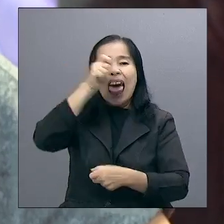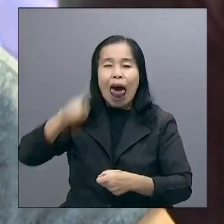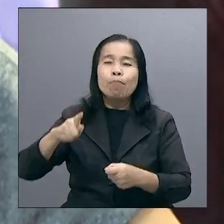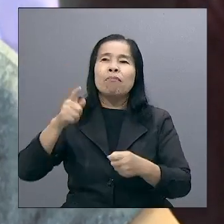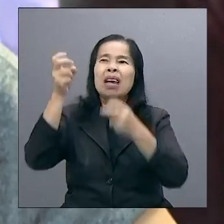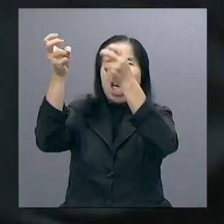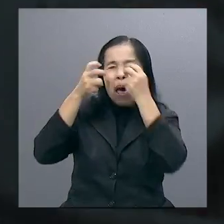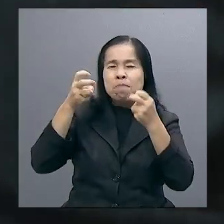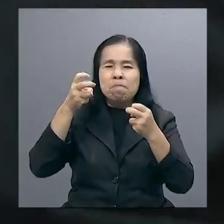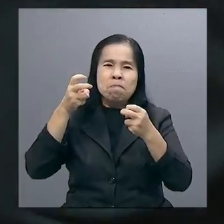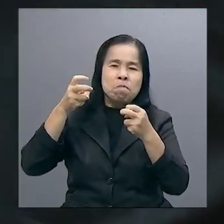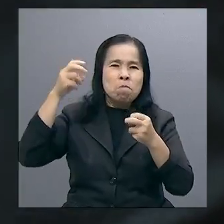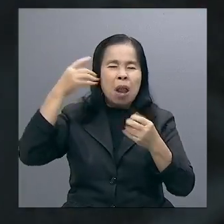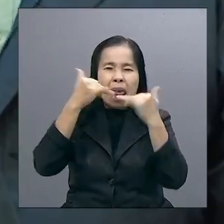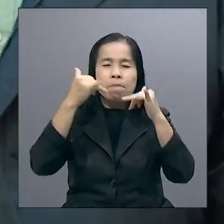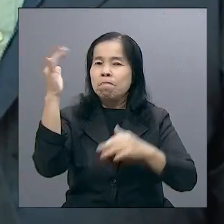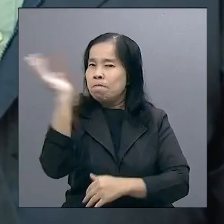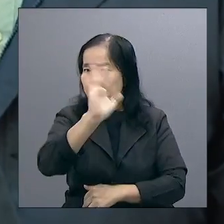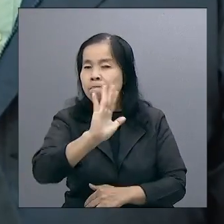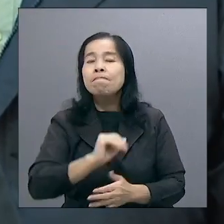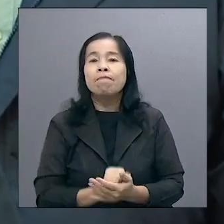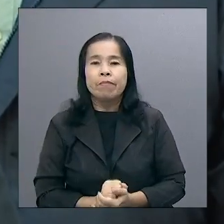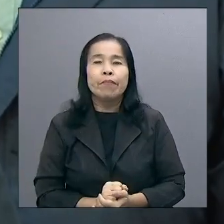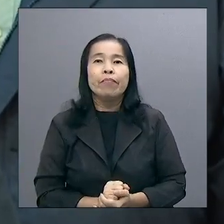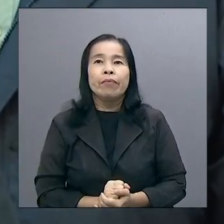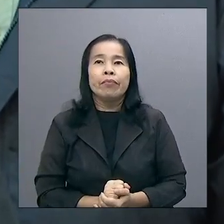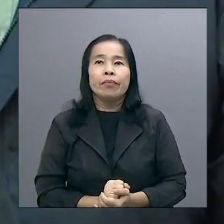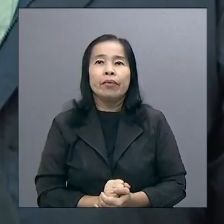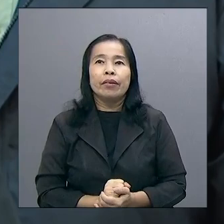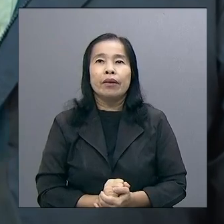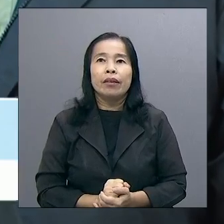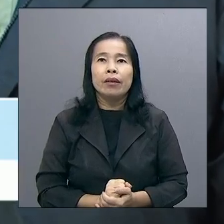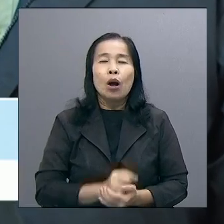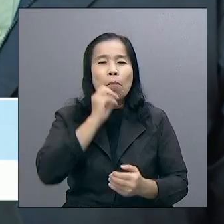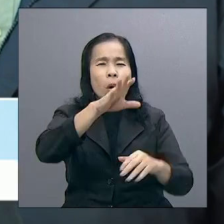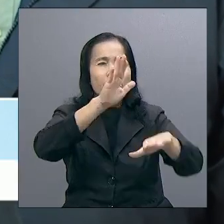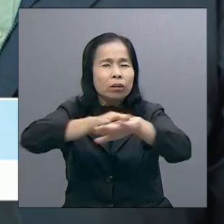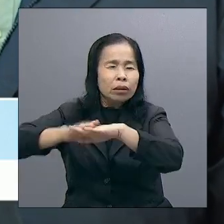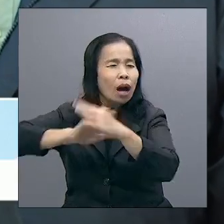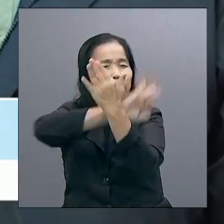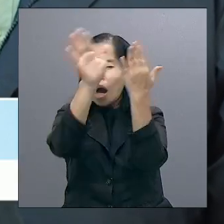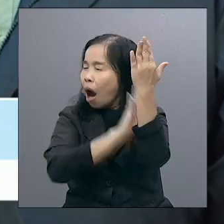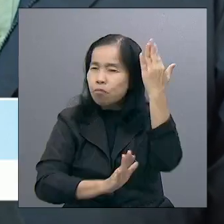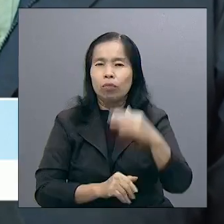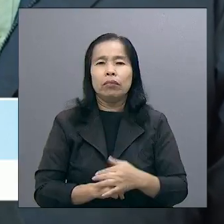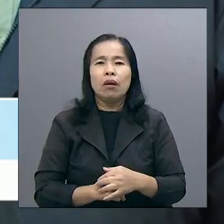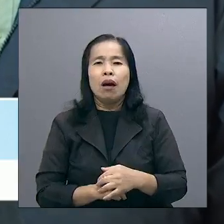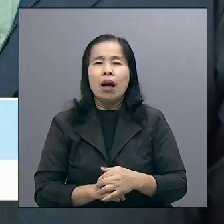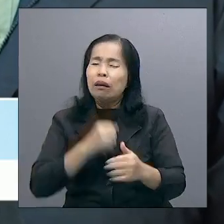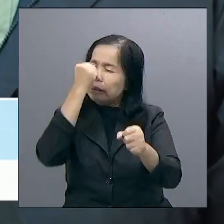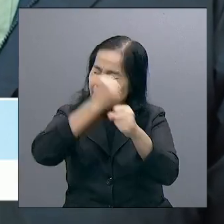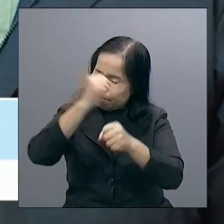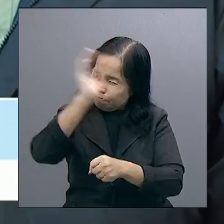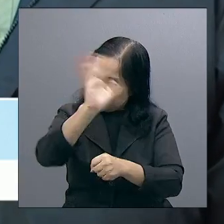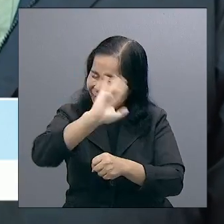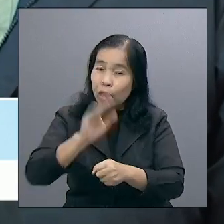ระบบทรศัพ์มือถือได้ค่ะก็ขอไ้ปิจัชนอย่าไปดว